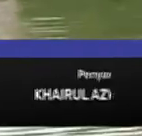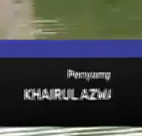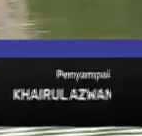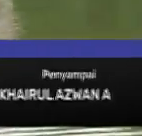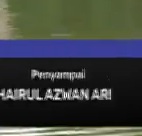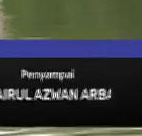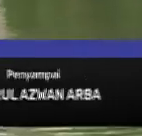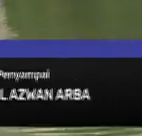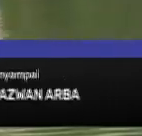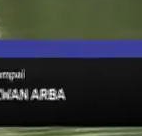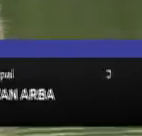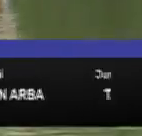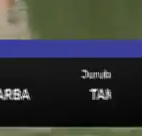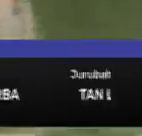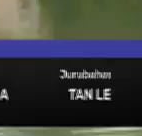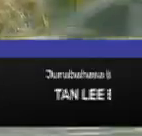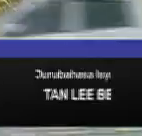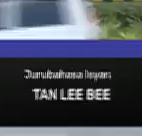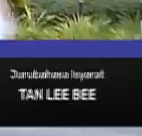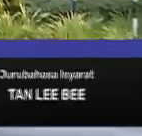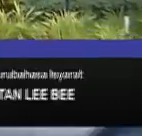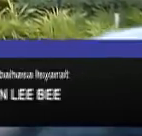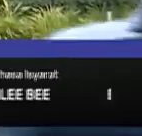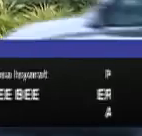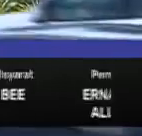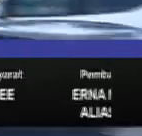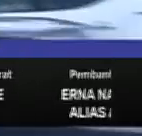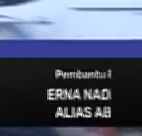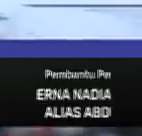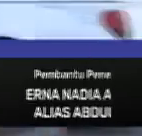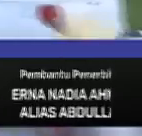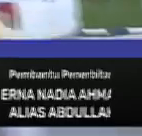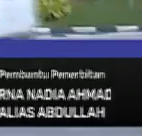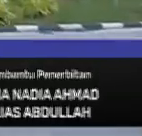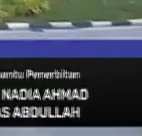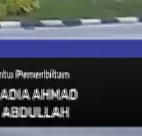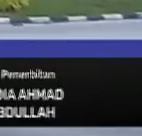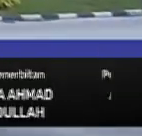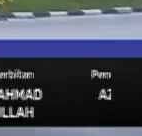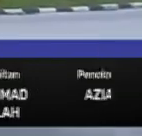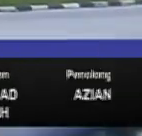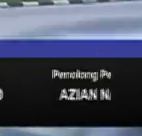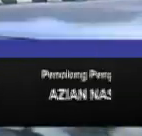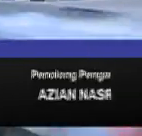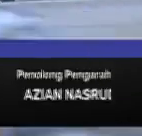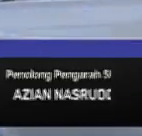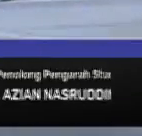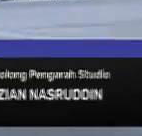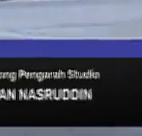ia melepas senyum hai